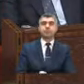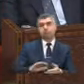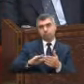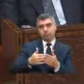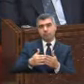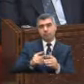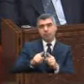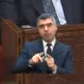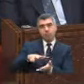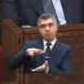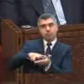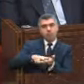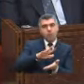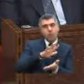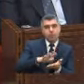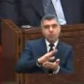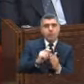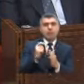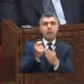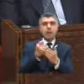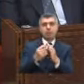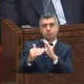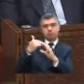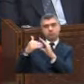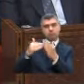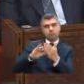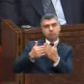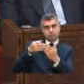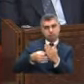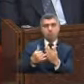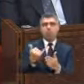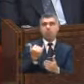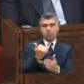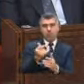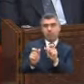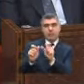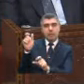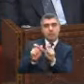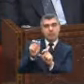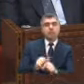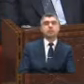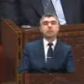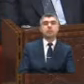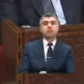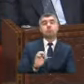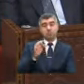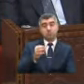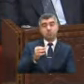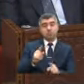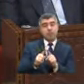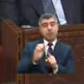تثبت في الشكاية وتعالج الشكايات المواطنين، وعندها الحق باش منها لراسها